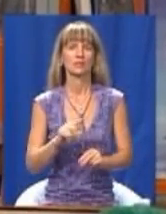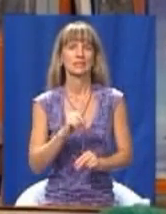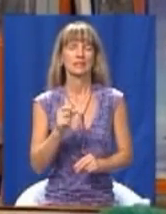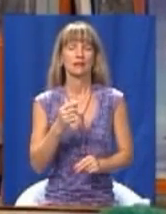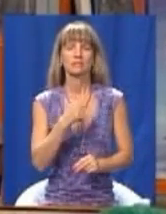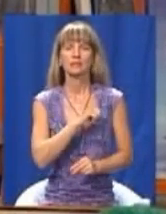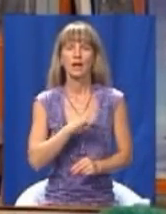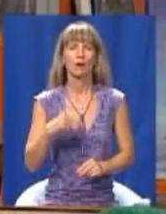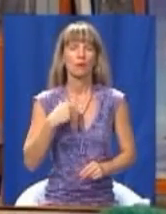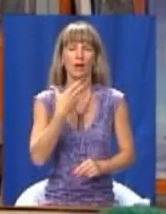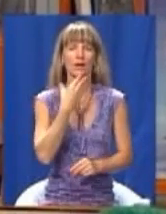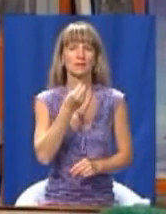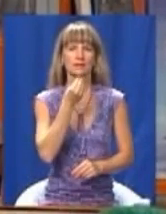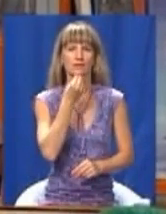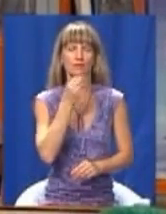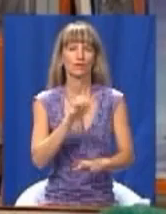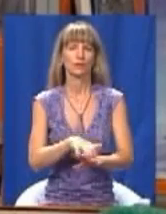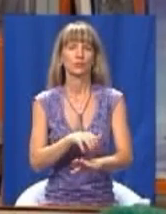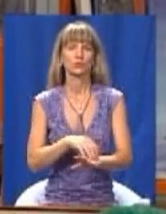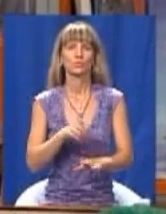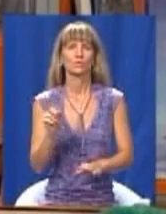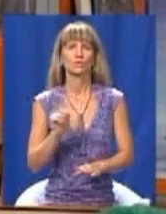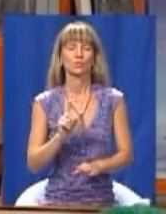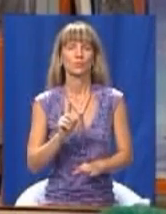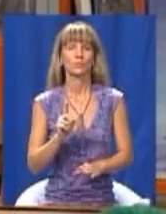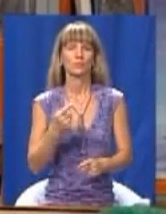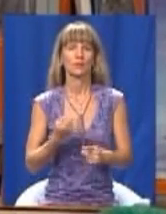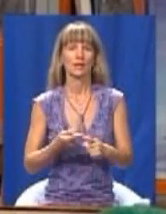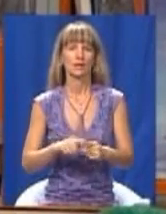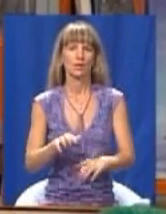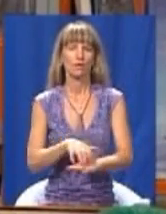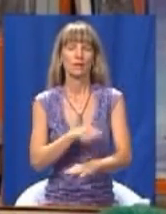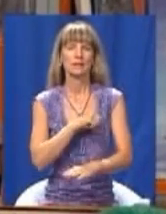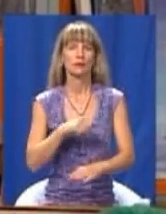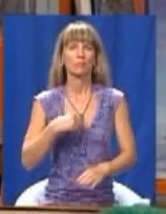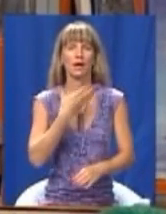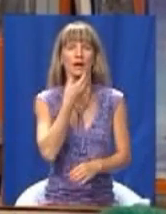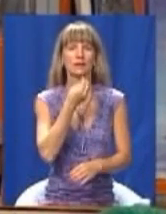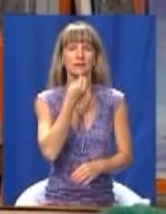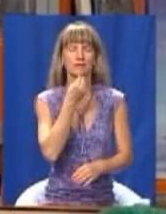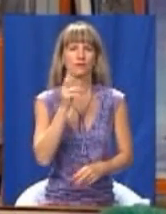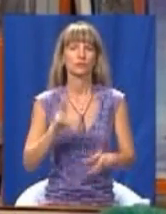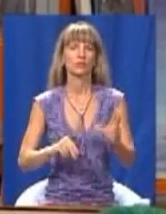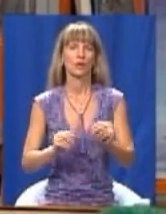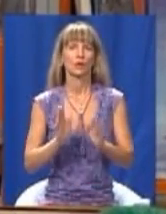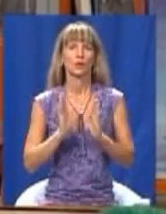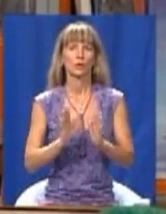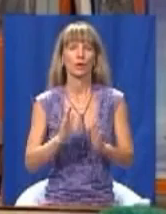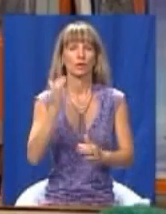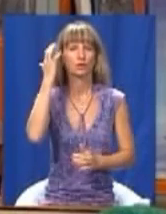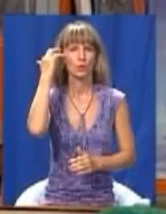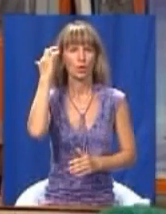мабуть, найкрасивішу кішку, що ці коти найкрасивішими вважаються тільки